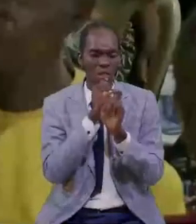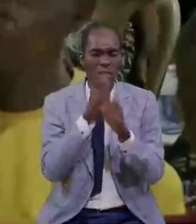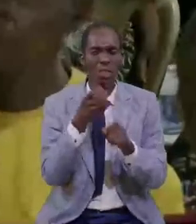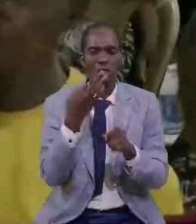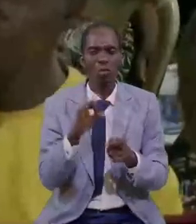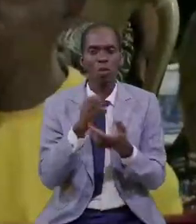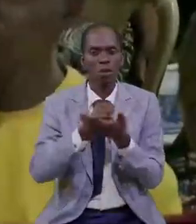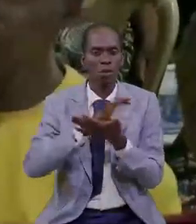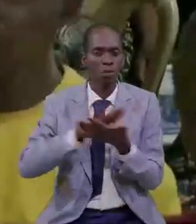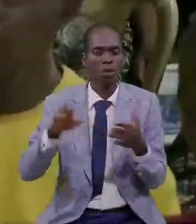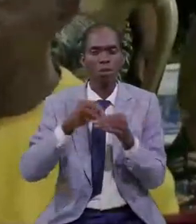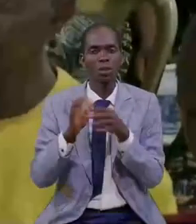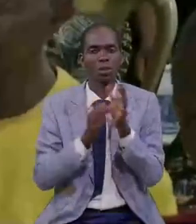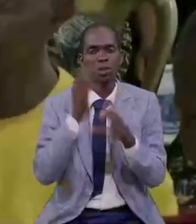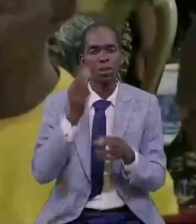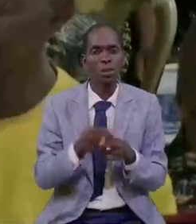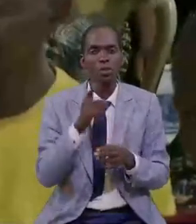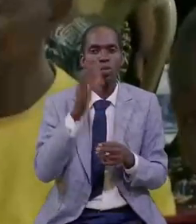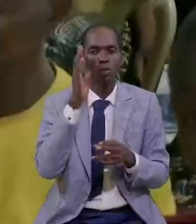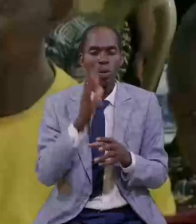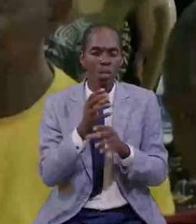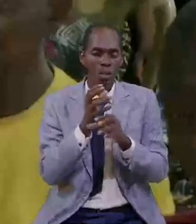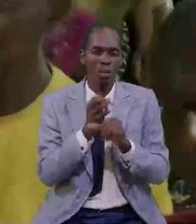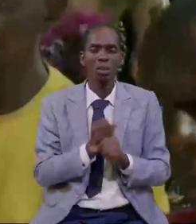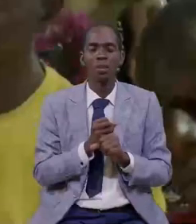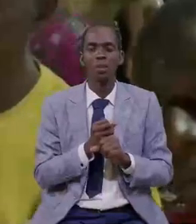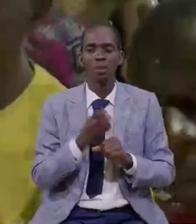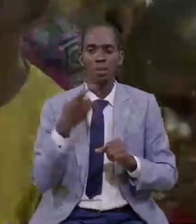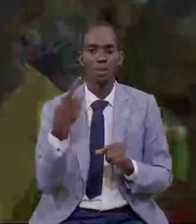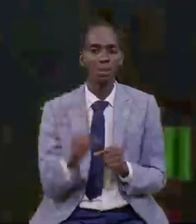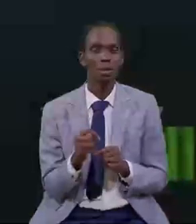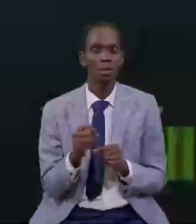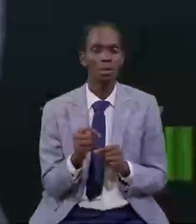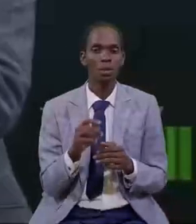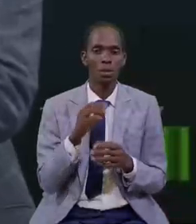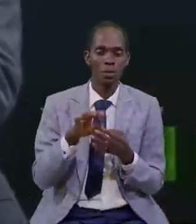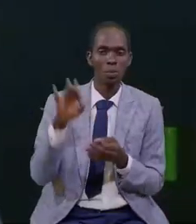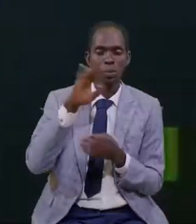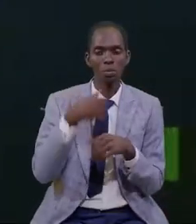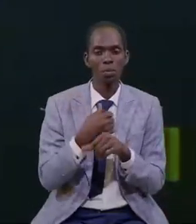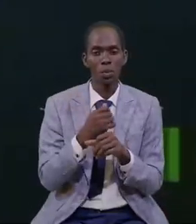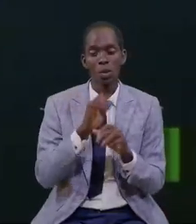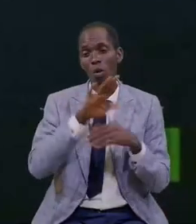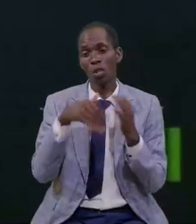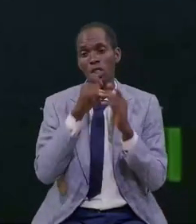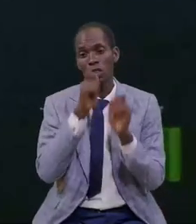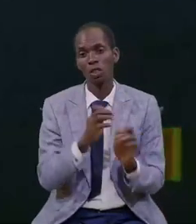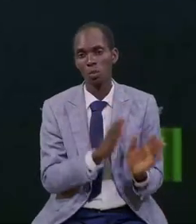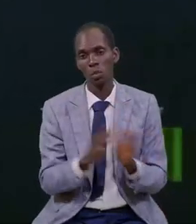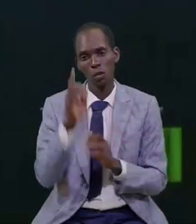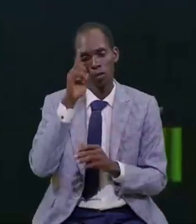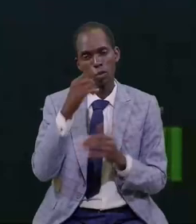don de l'Esprit tout est disponible pour vous verset 39 verset